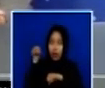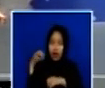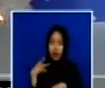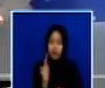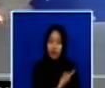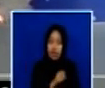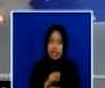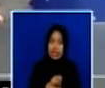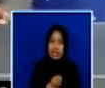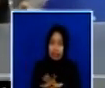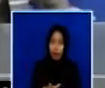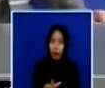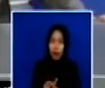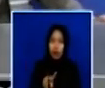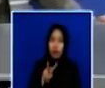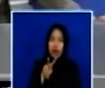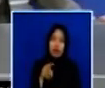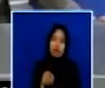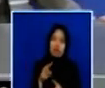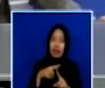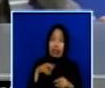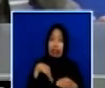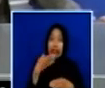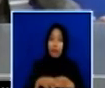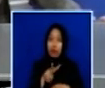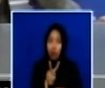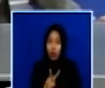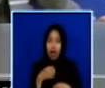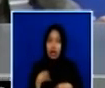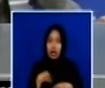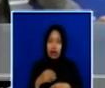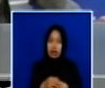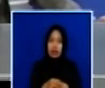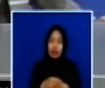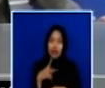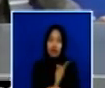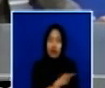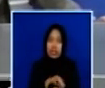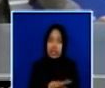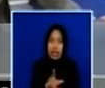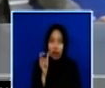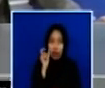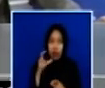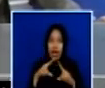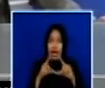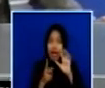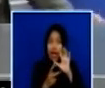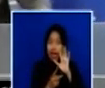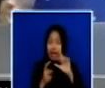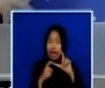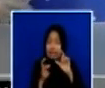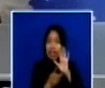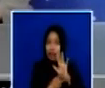19 tahap kedua ia vaksinasi tersebut dilakukan bersamaan dengan pelaksanaan vaksin bagi aparatur sipil negara ASN di